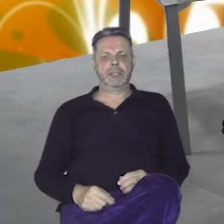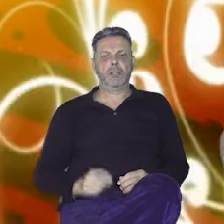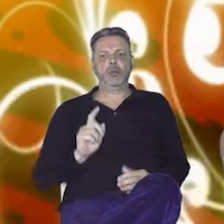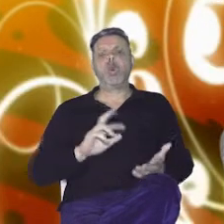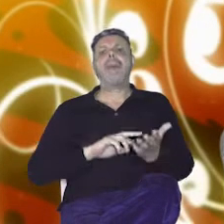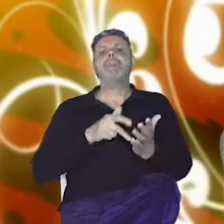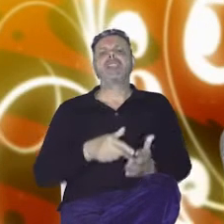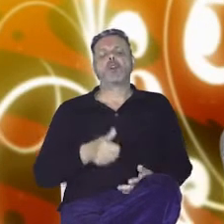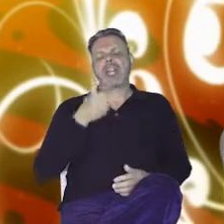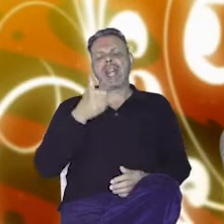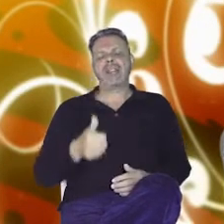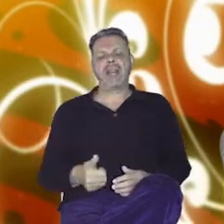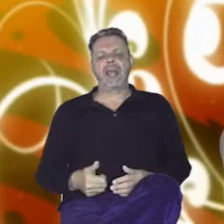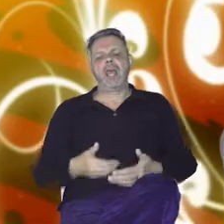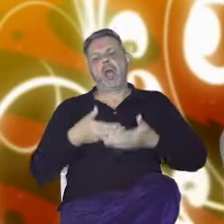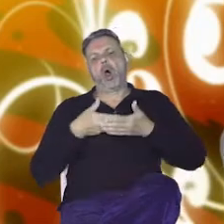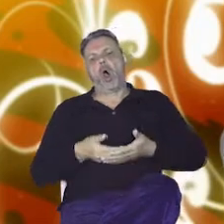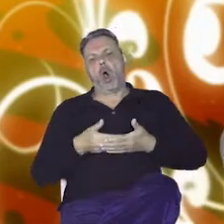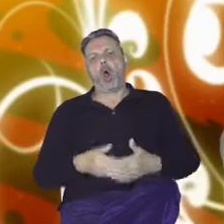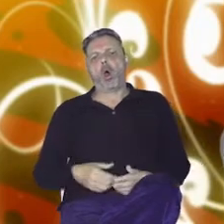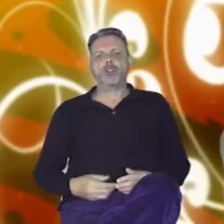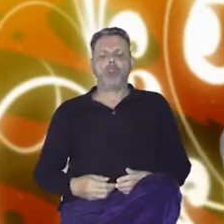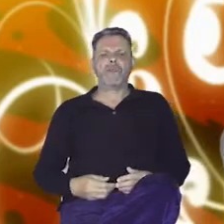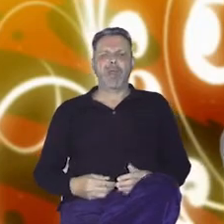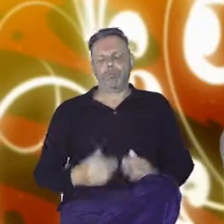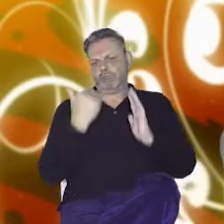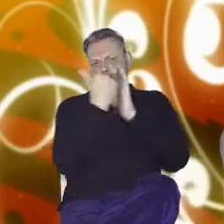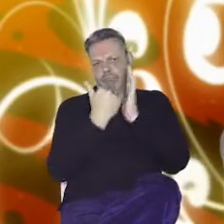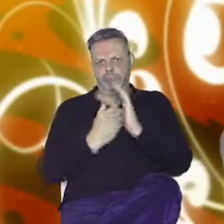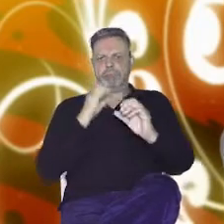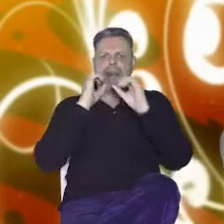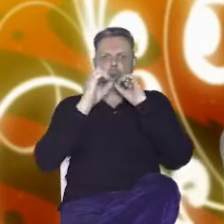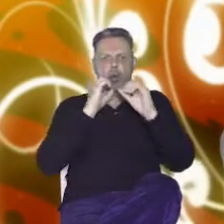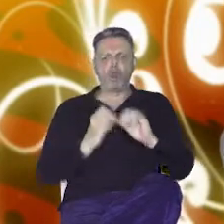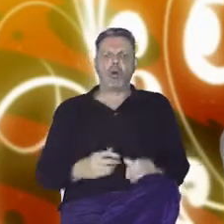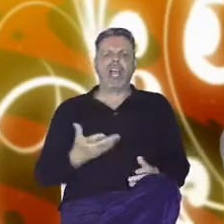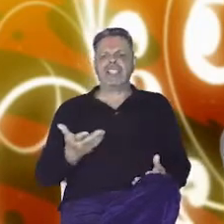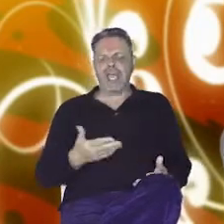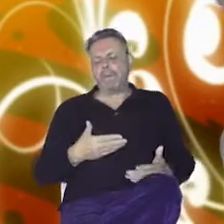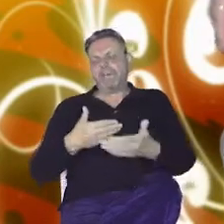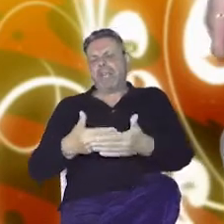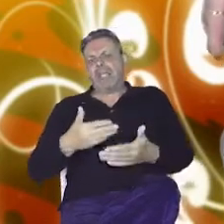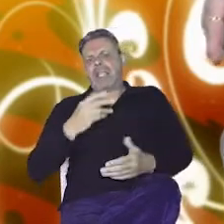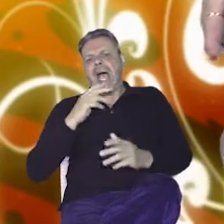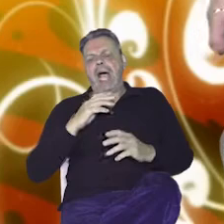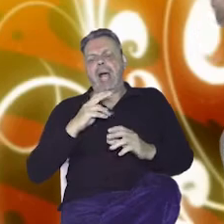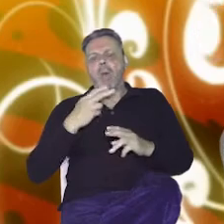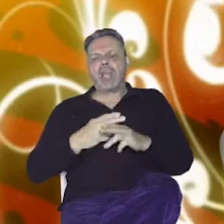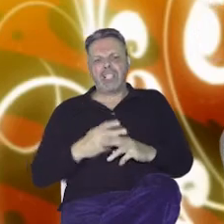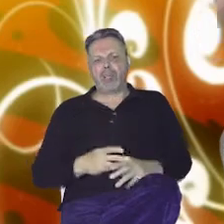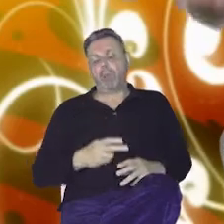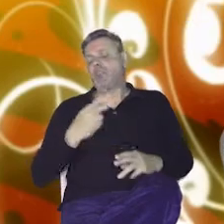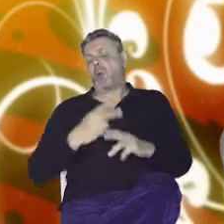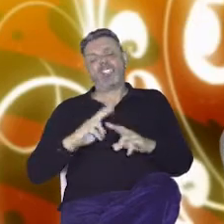jedan osnovni postulat komunikacije sa bolesnikom. S bolesnikom se nije moglo